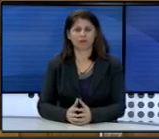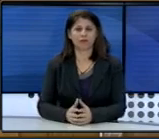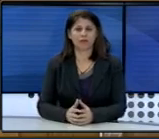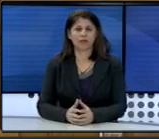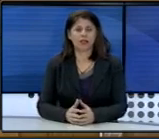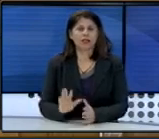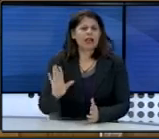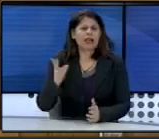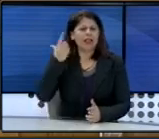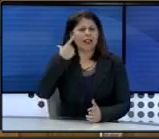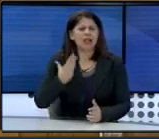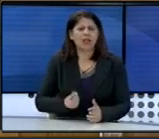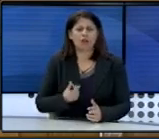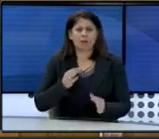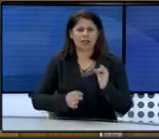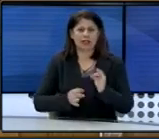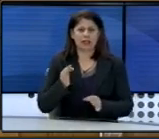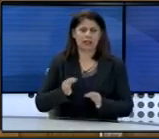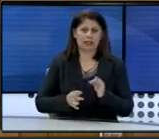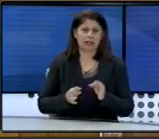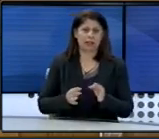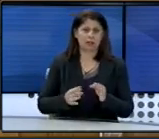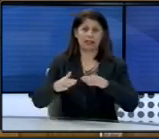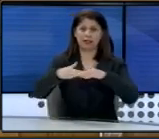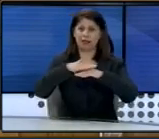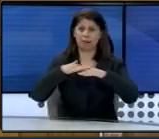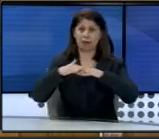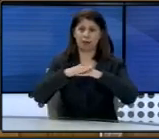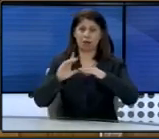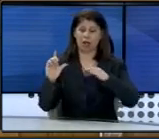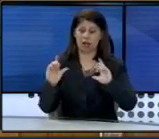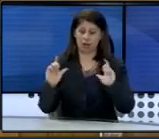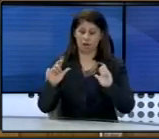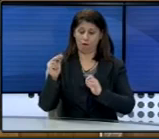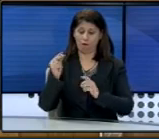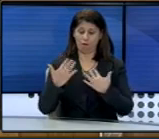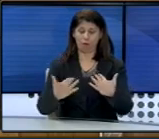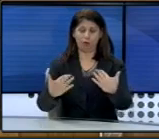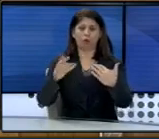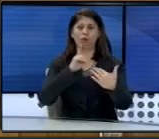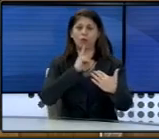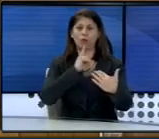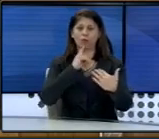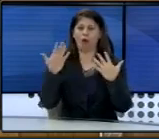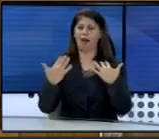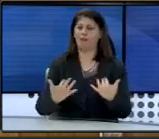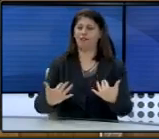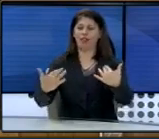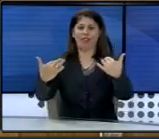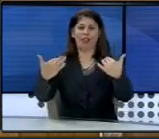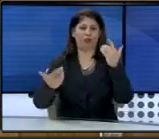έχει νόημα να συζητάμε σε επίπεδο Εθνικού Κοινοβουλίου, λες και μιλάμε σε επίπεδο